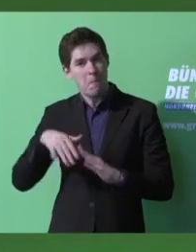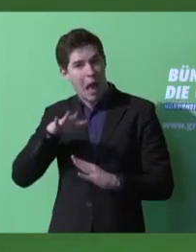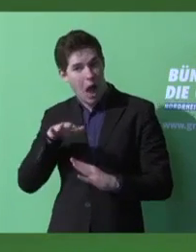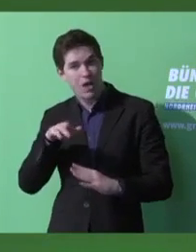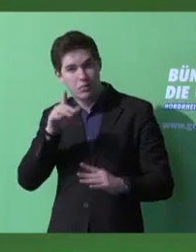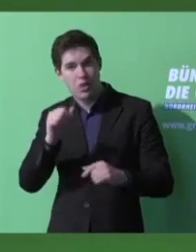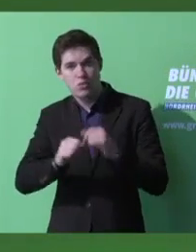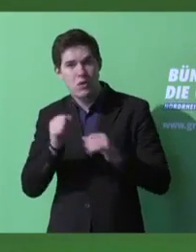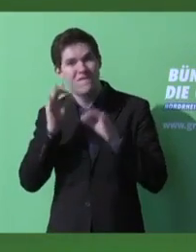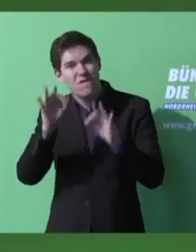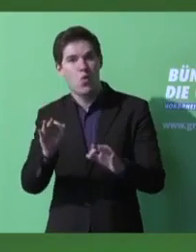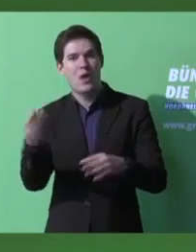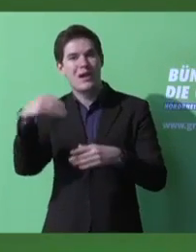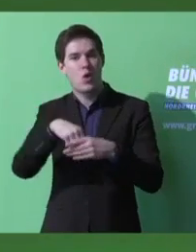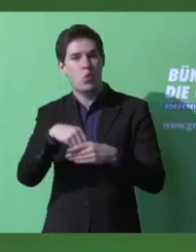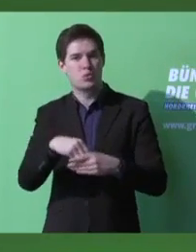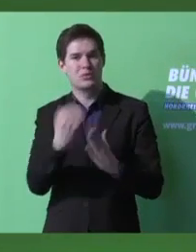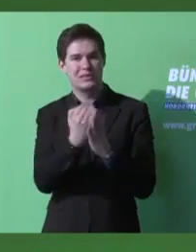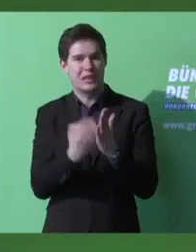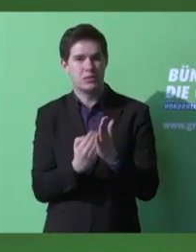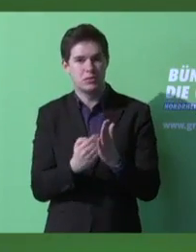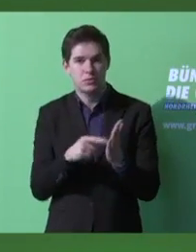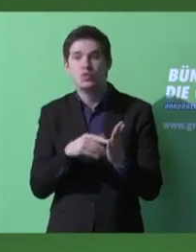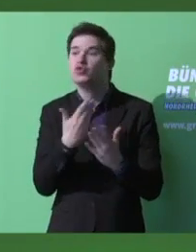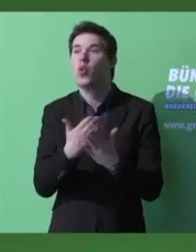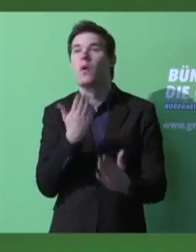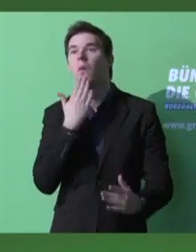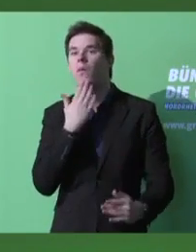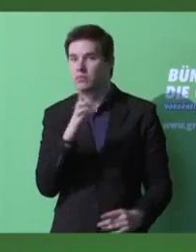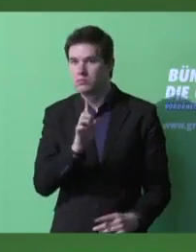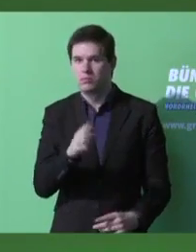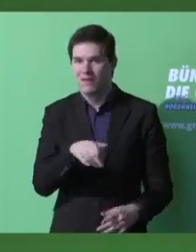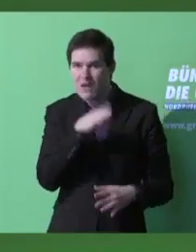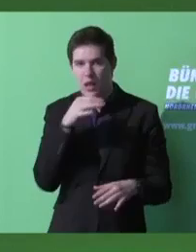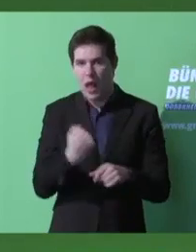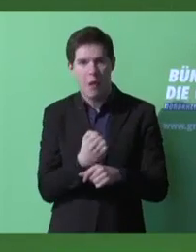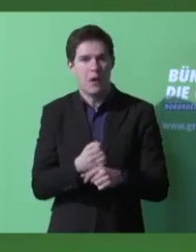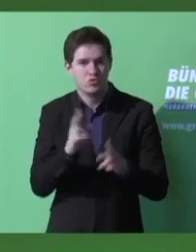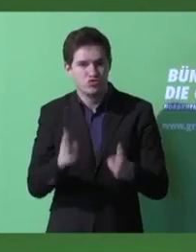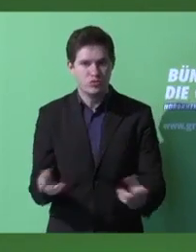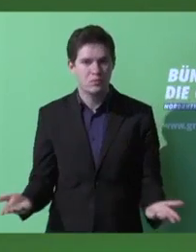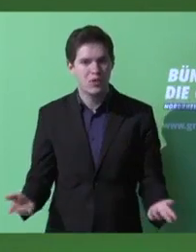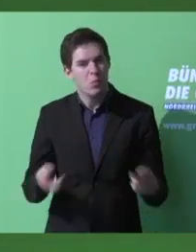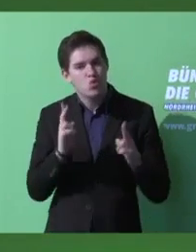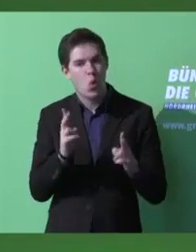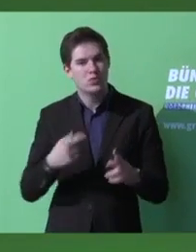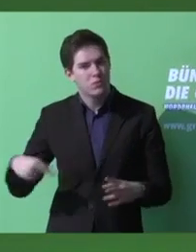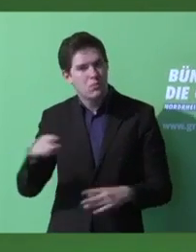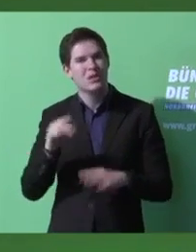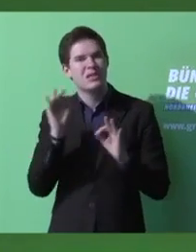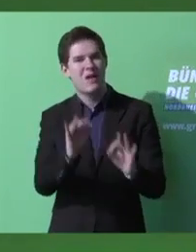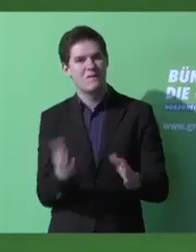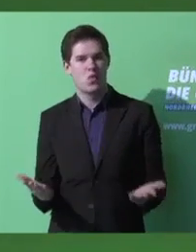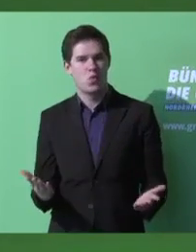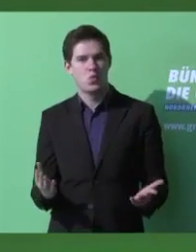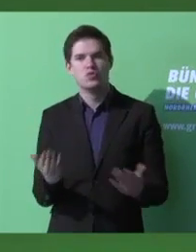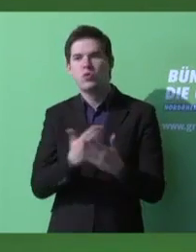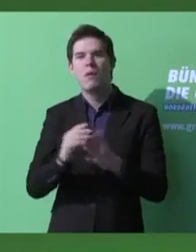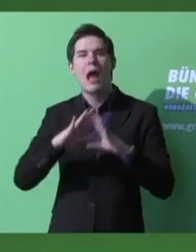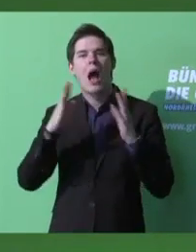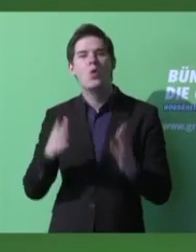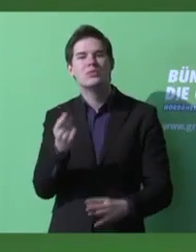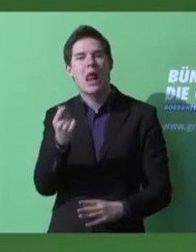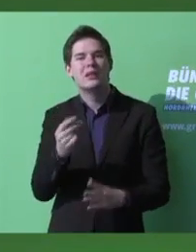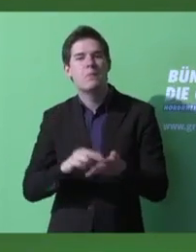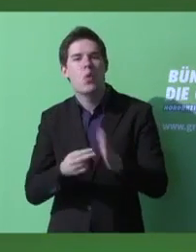der Schule, was natürlich kein Spaziergang ist. Eine Mehrheit aber insbesondere für den Bereich der